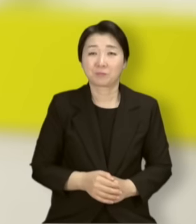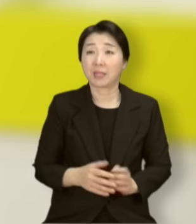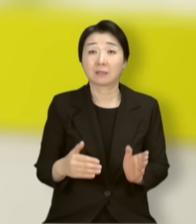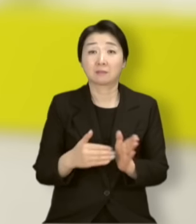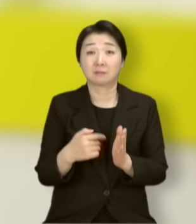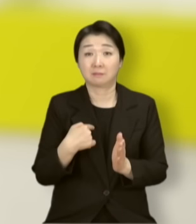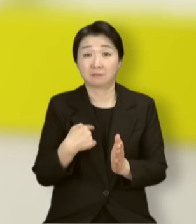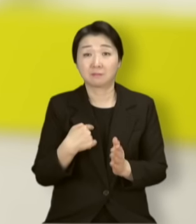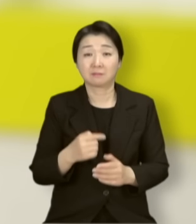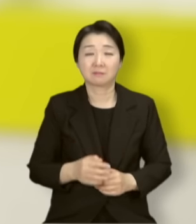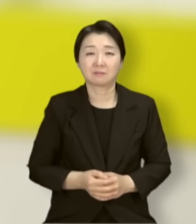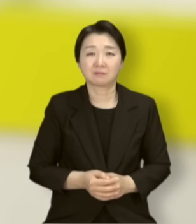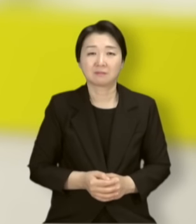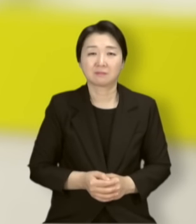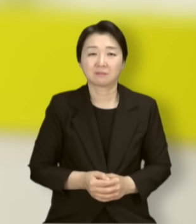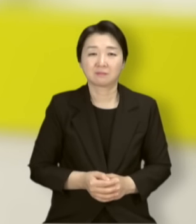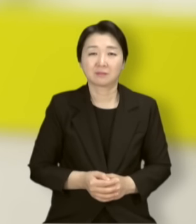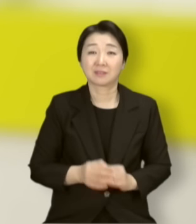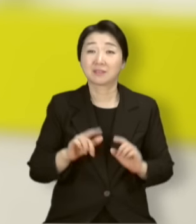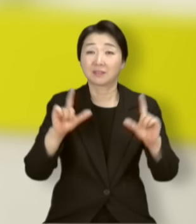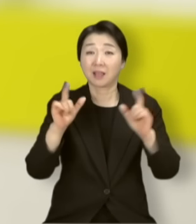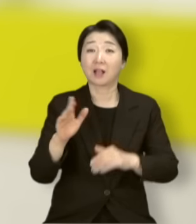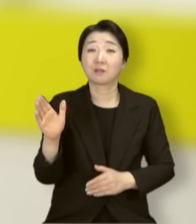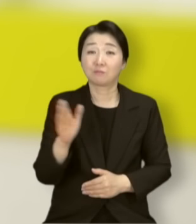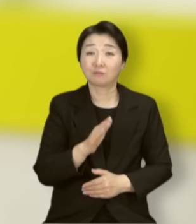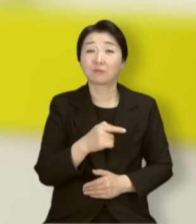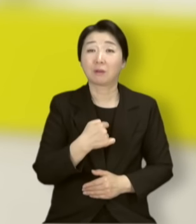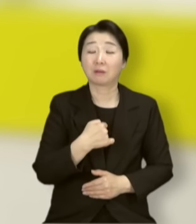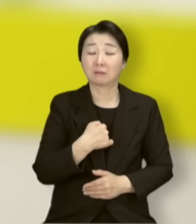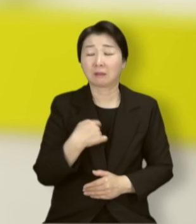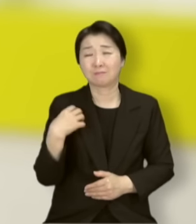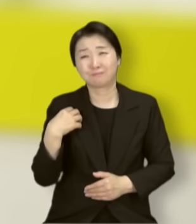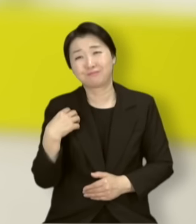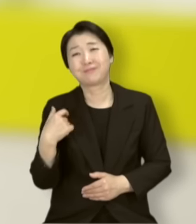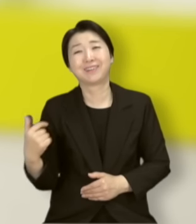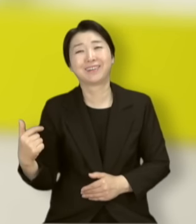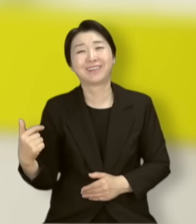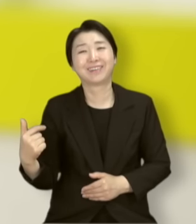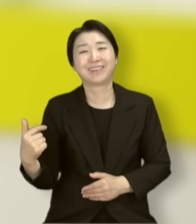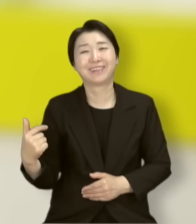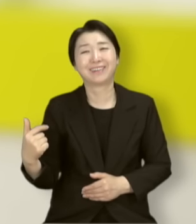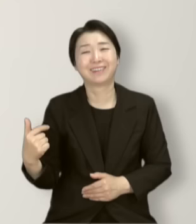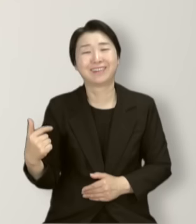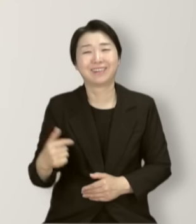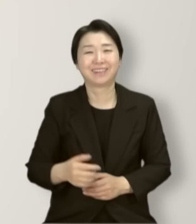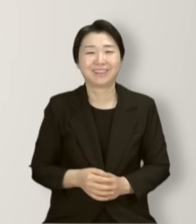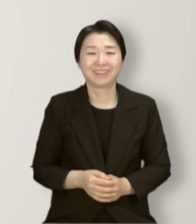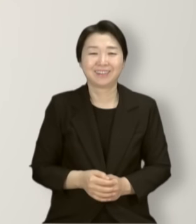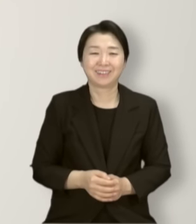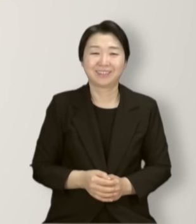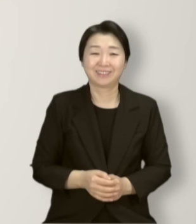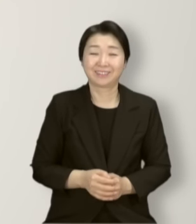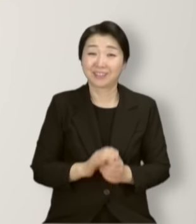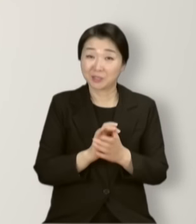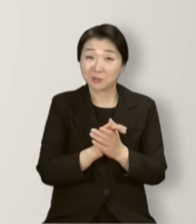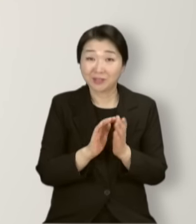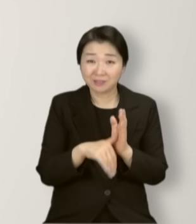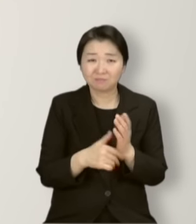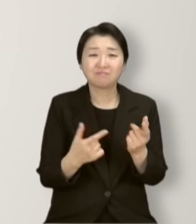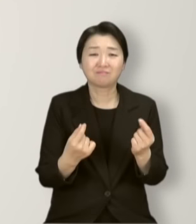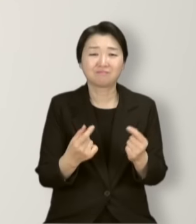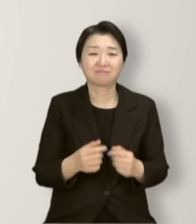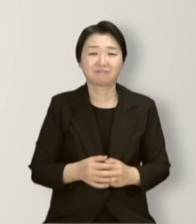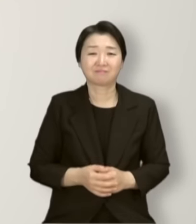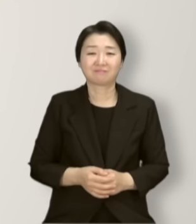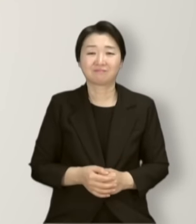그러니까 아내는 그걸로 끝났지요. 대신 그날부터 제가 이제 예. 부담이 되기 시작하는데. 아, 기도하시면서요?